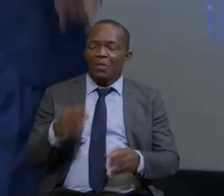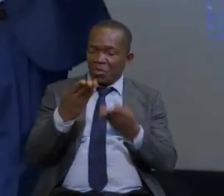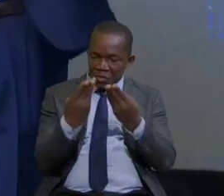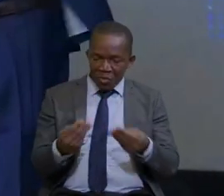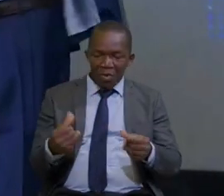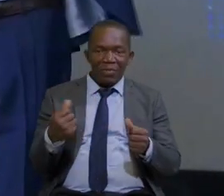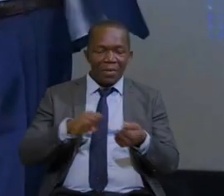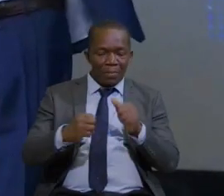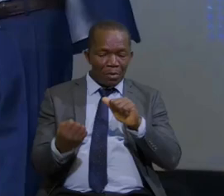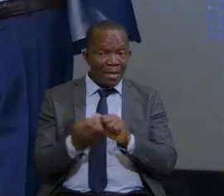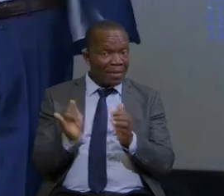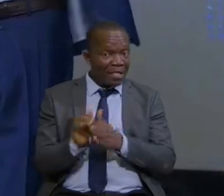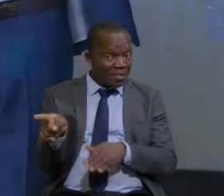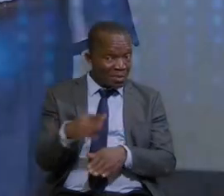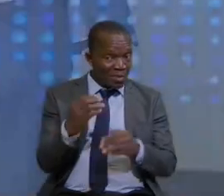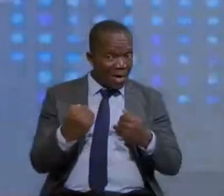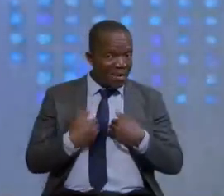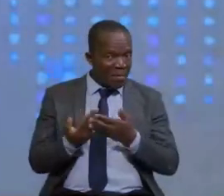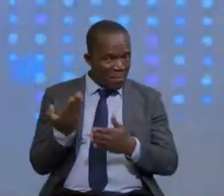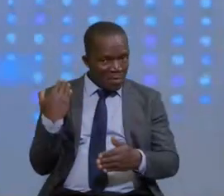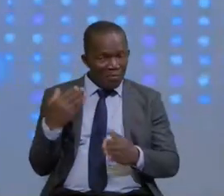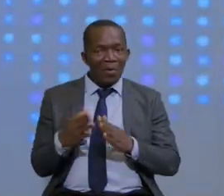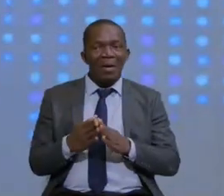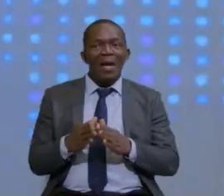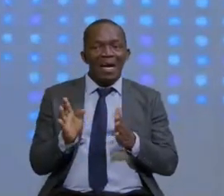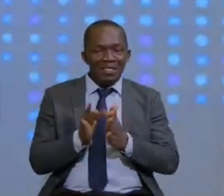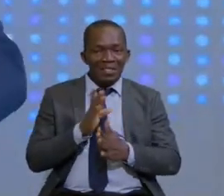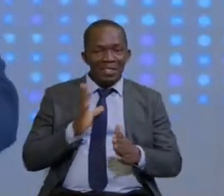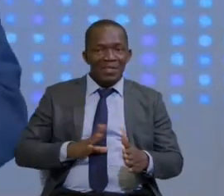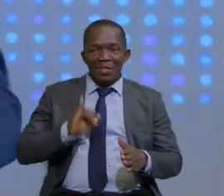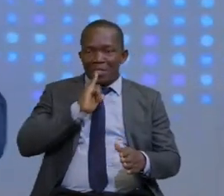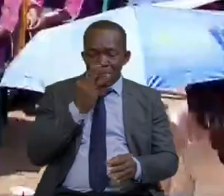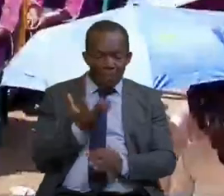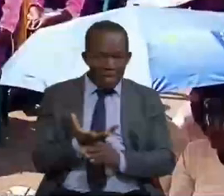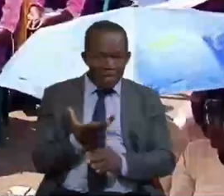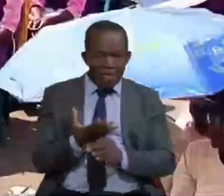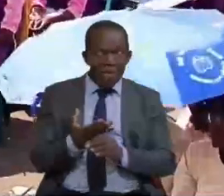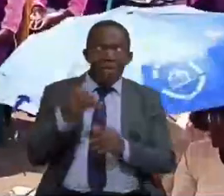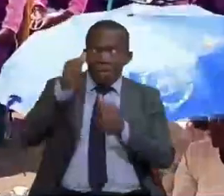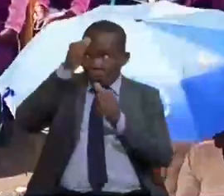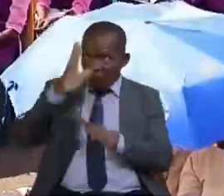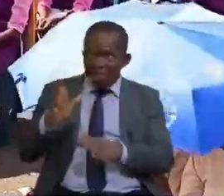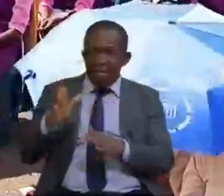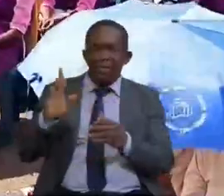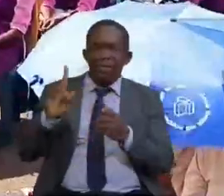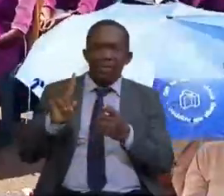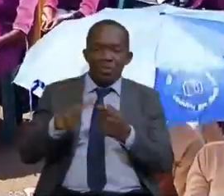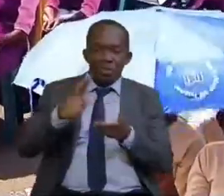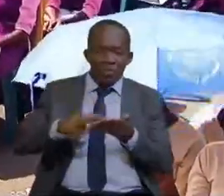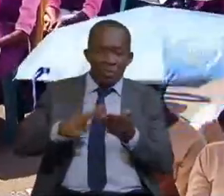par le passé. Et il plaide avec le Père en ta faveur pour que tu sois pardonné et tu es